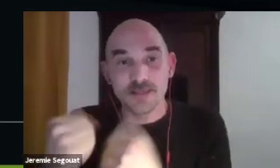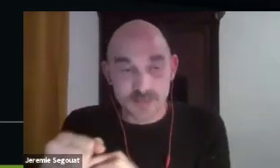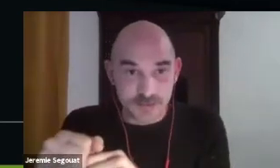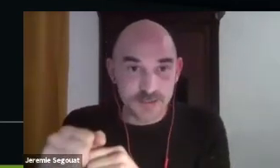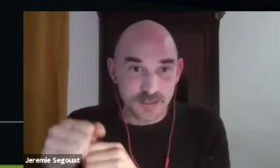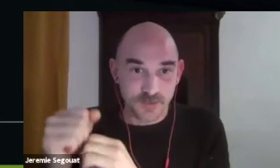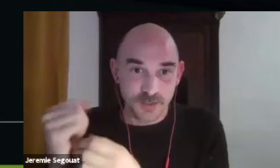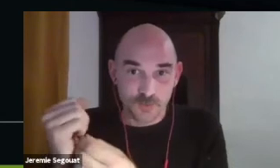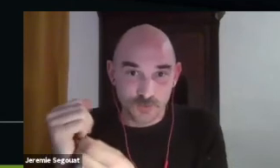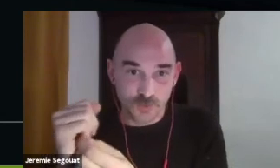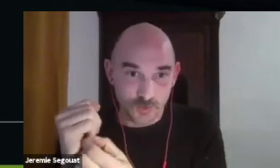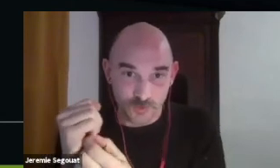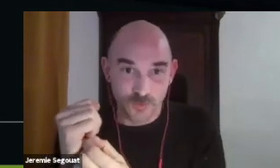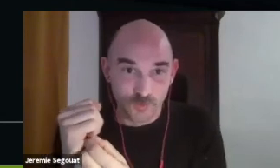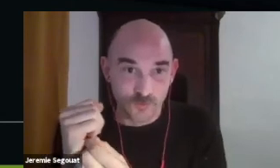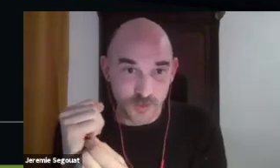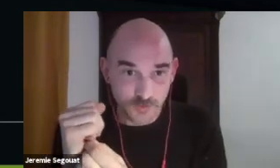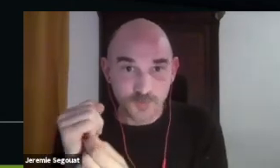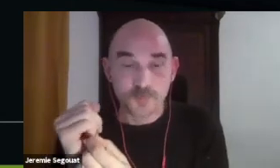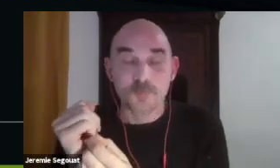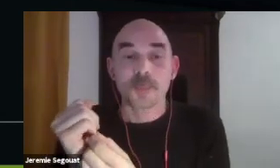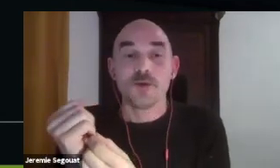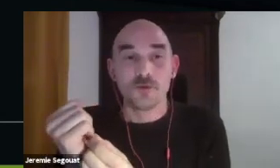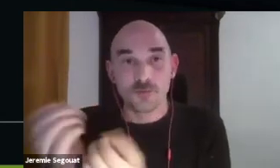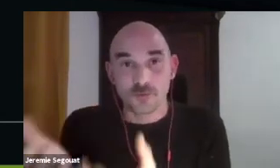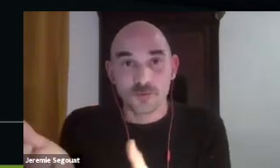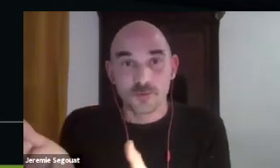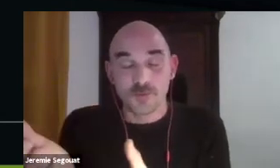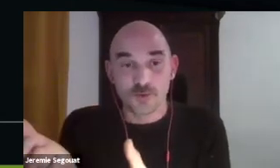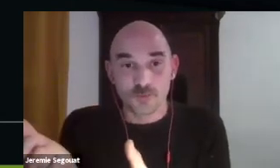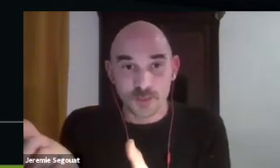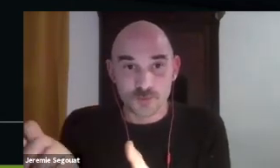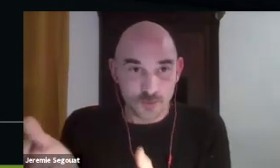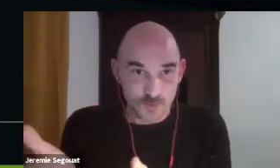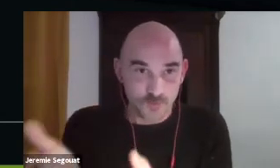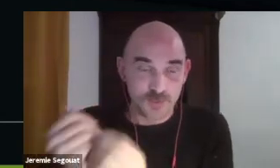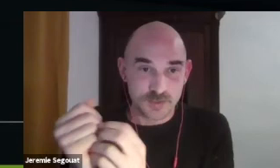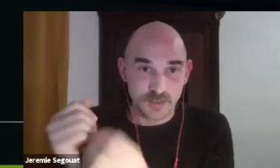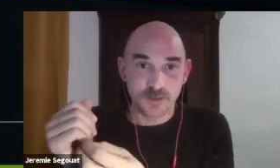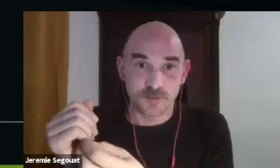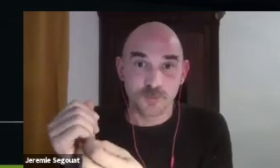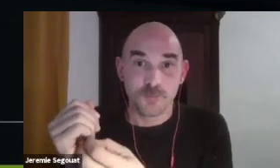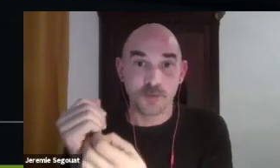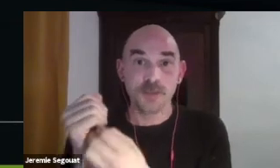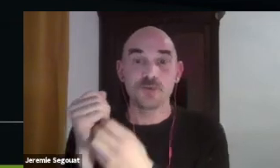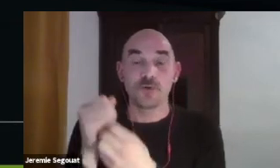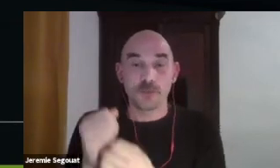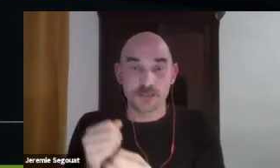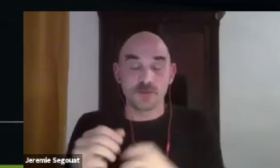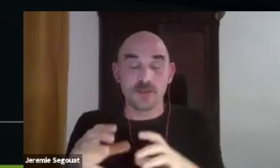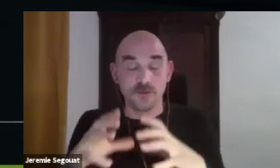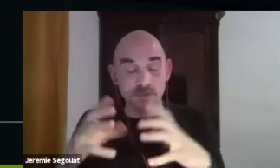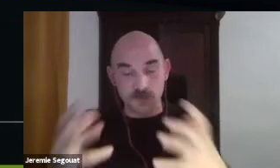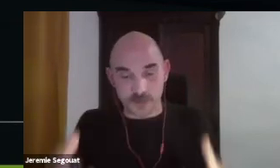et si c'est avec des locuteurs voyants la communication comme je vous le disais permet de